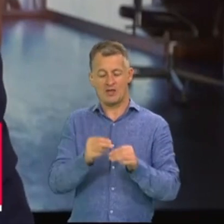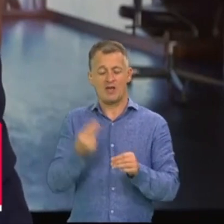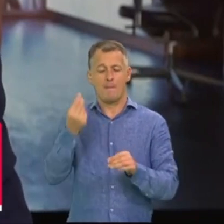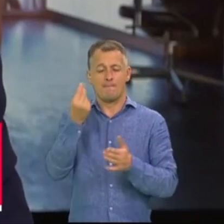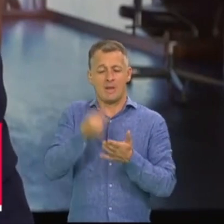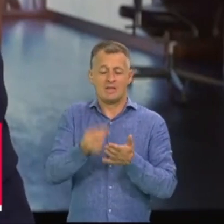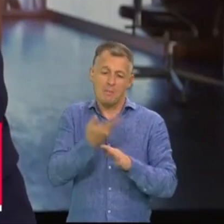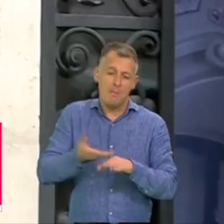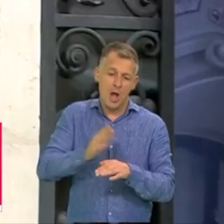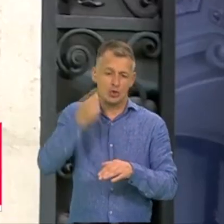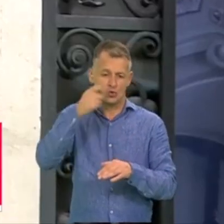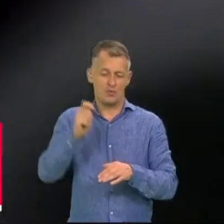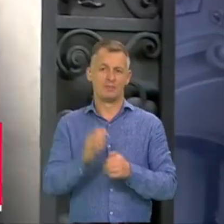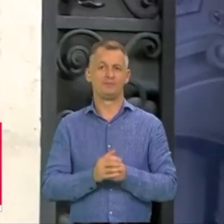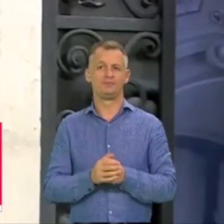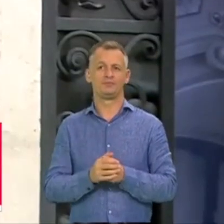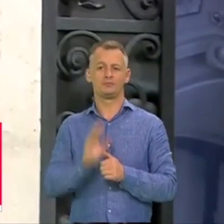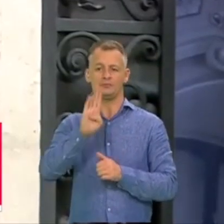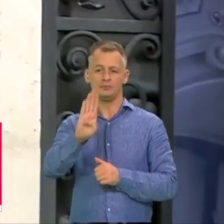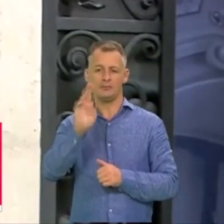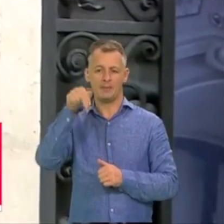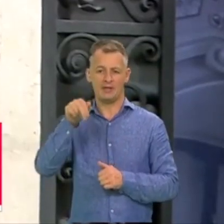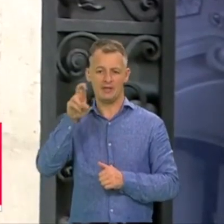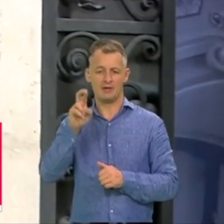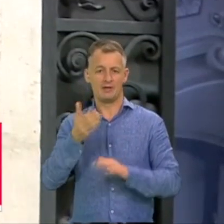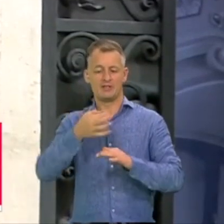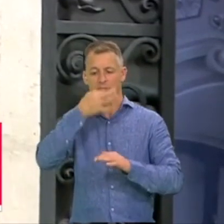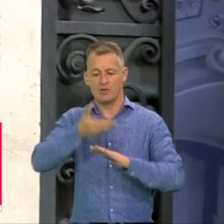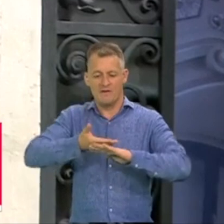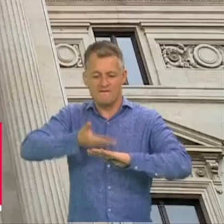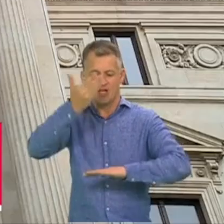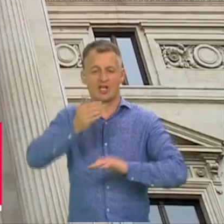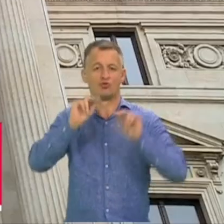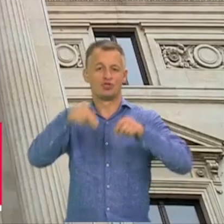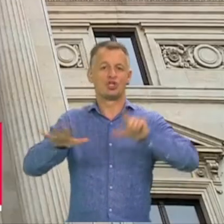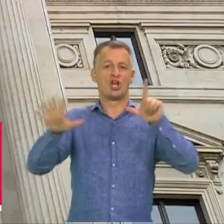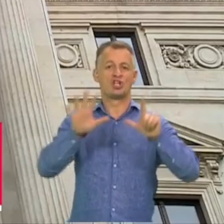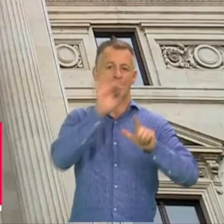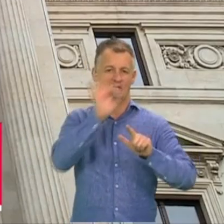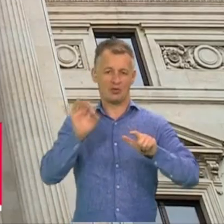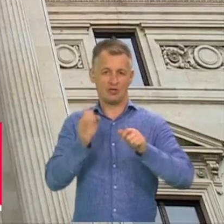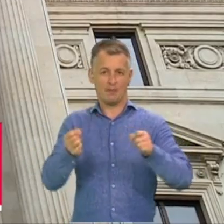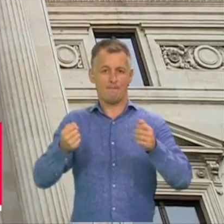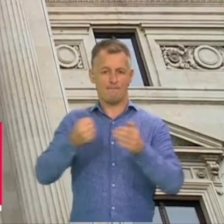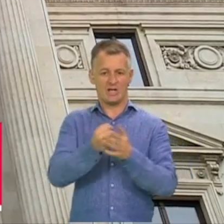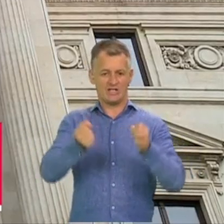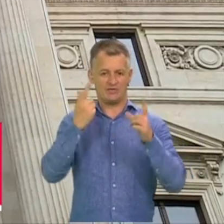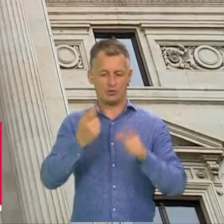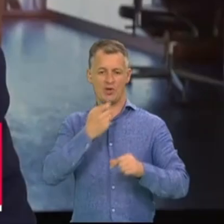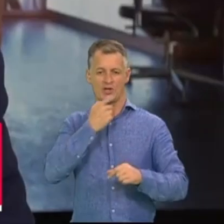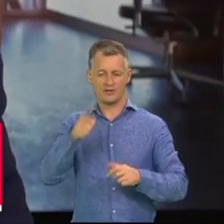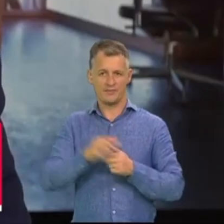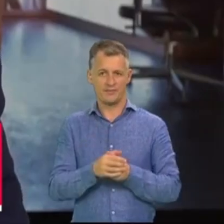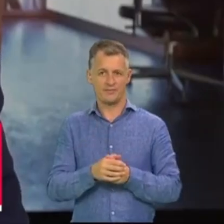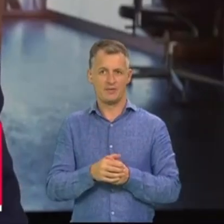asigure masa de zi cu zi. BNR estimează că inflația va ajunge la 7% la finalul acestui an. Economiștii sunt însă sceptici. Ținta guvernului de a